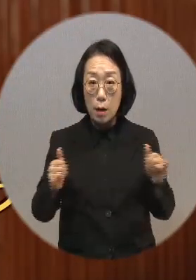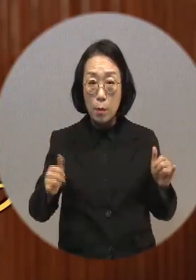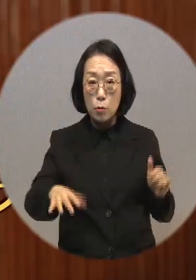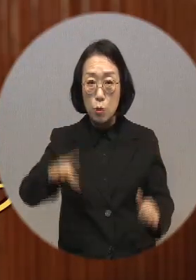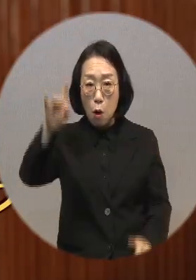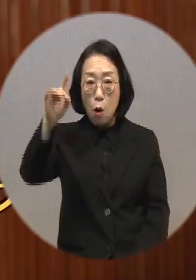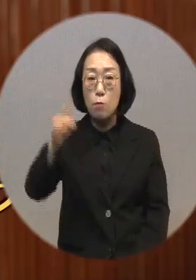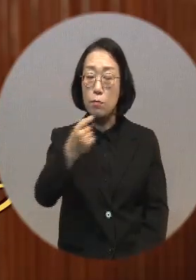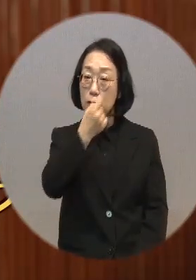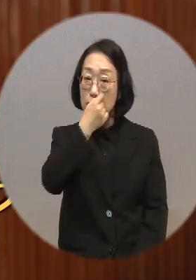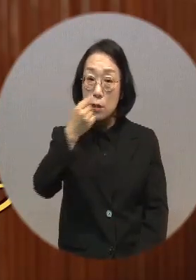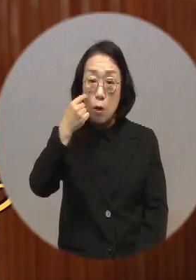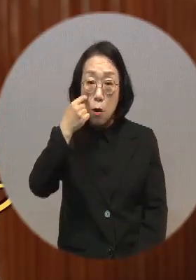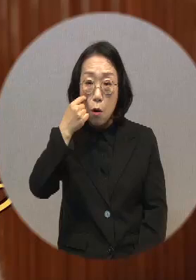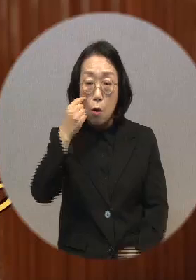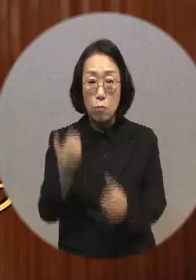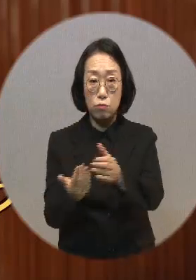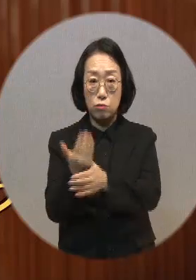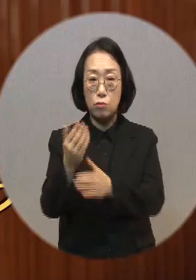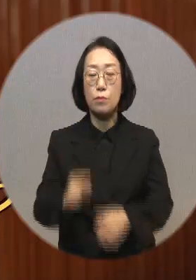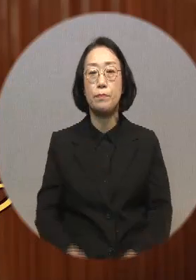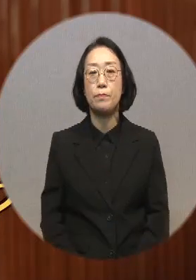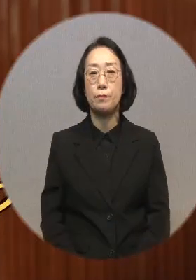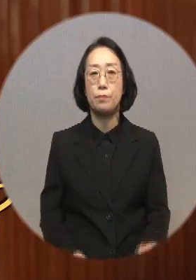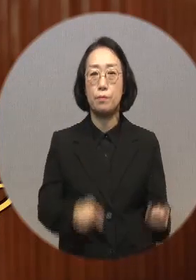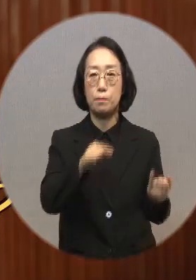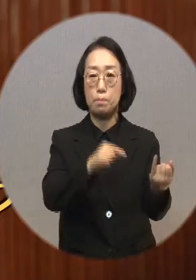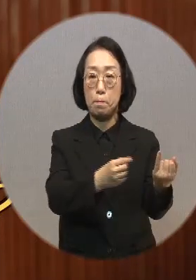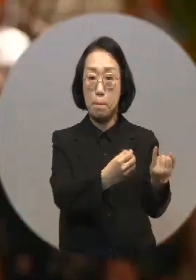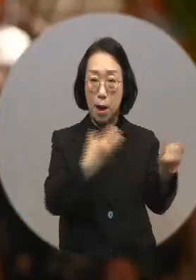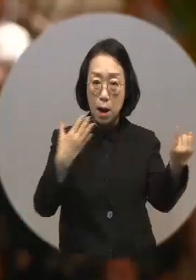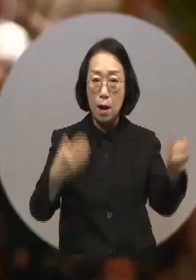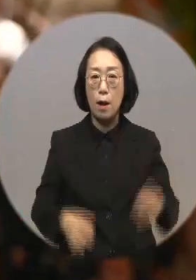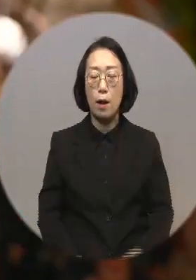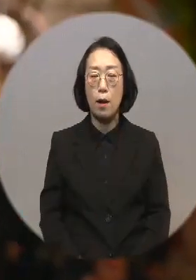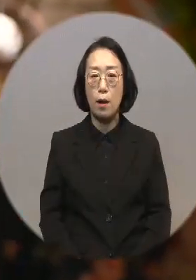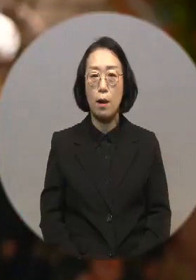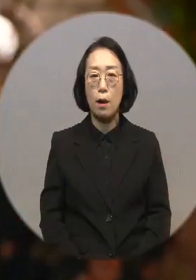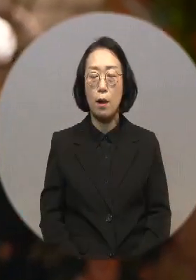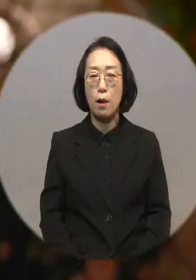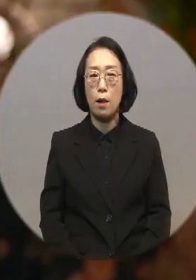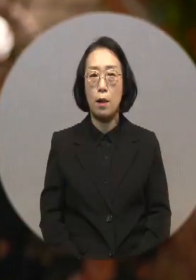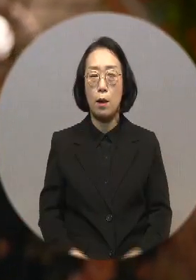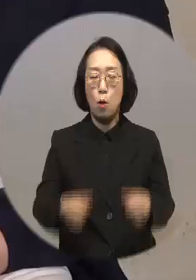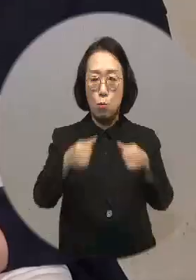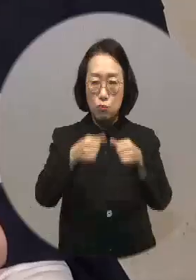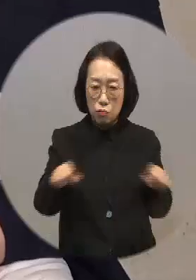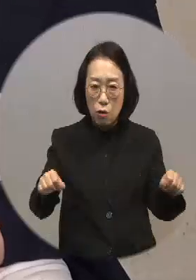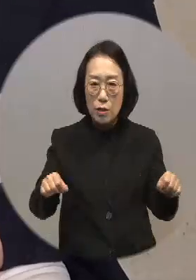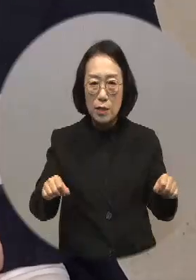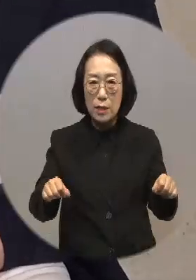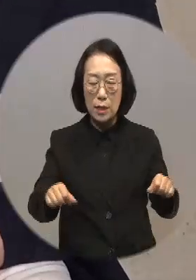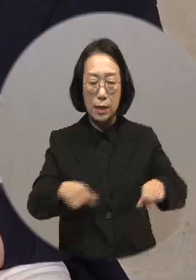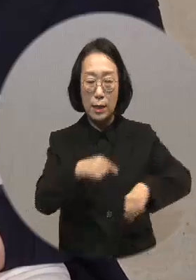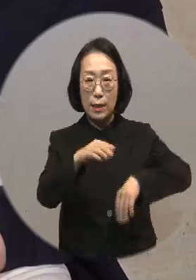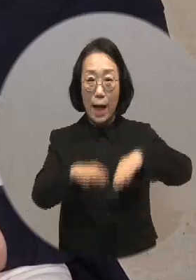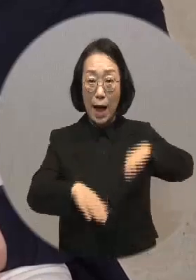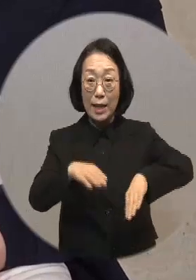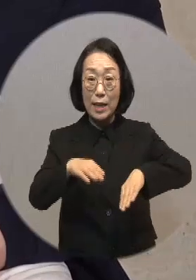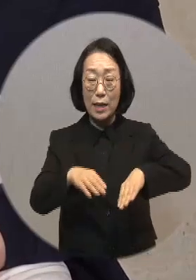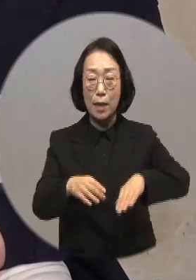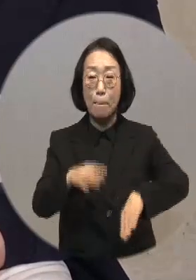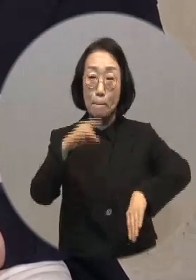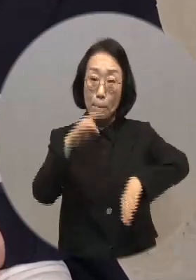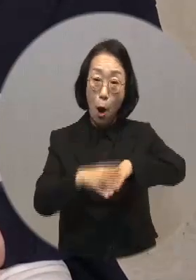최초의 증거가 뭐라고 생각하십니까? 그래서 마거린 미드가 그때 이렇게 얘기했다고요. 부러진 넓적다리 뼈입니다. 맞아요. 유명한 얘기죠. 이